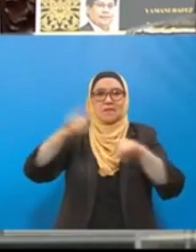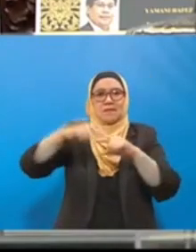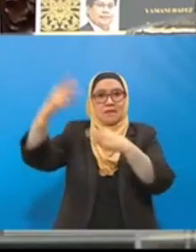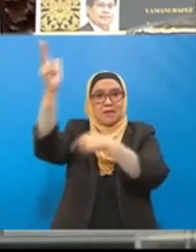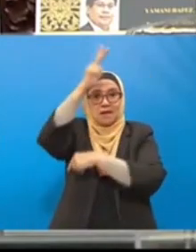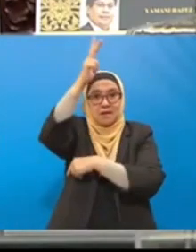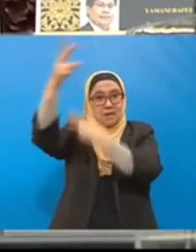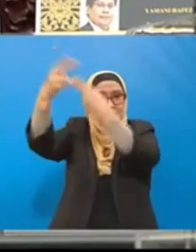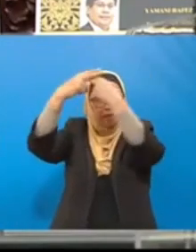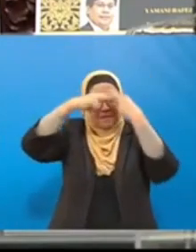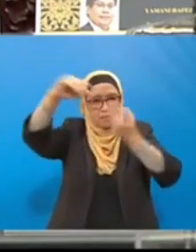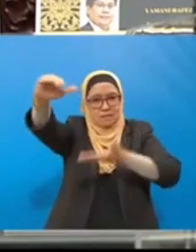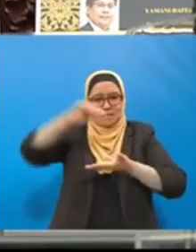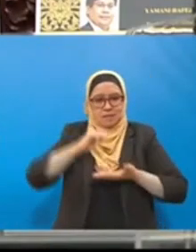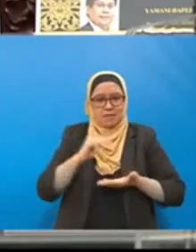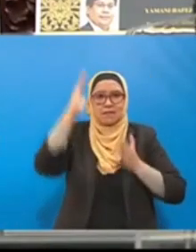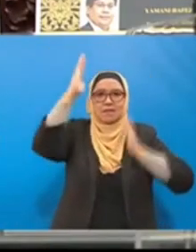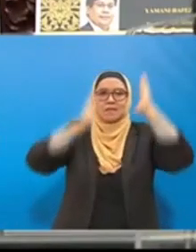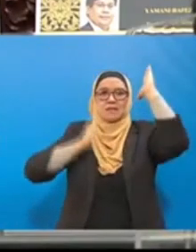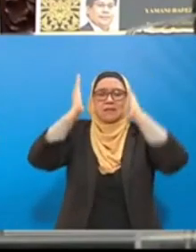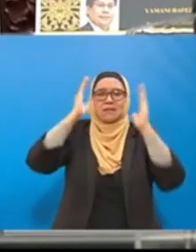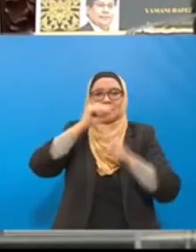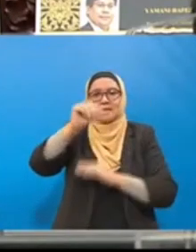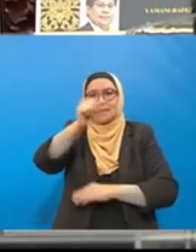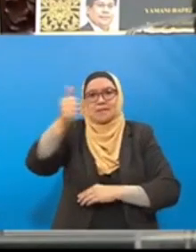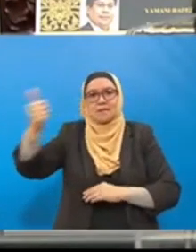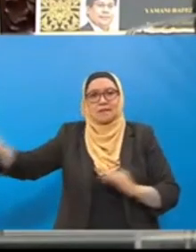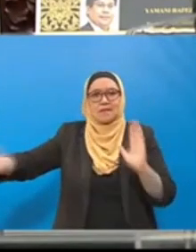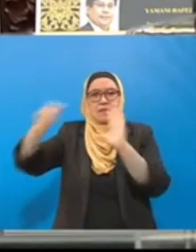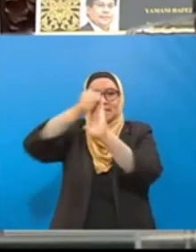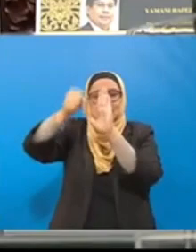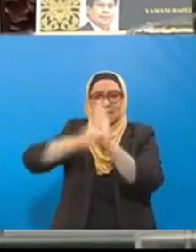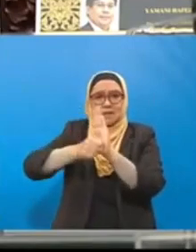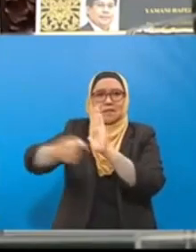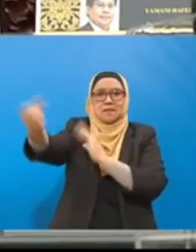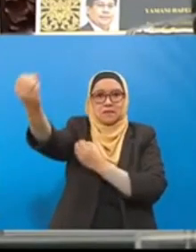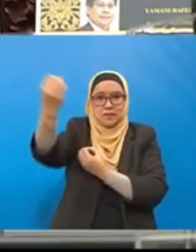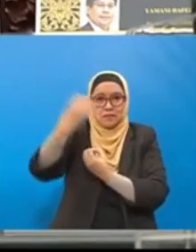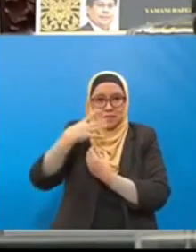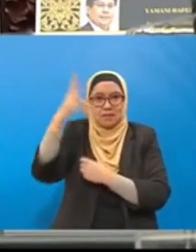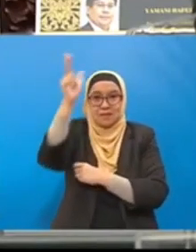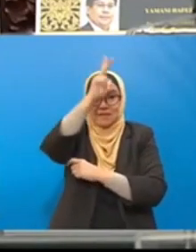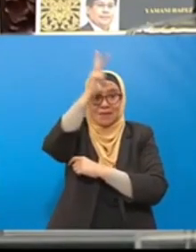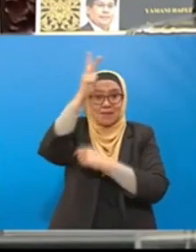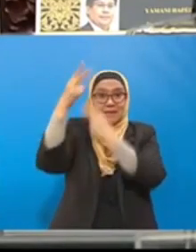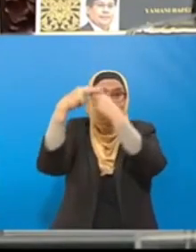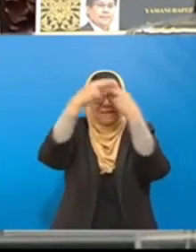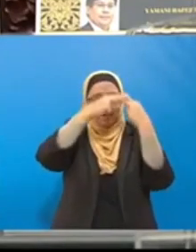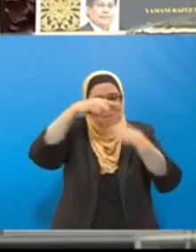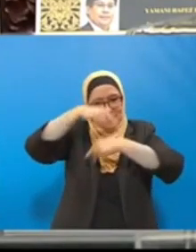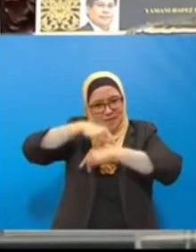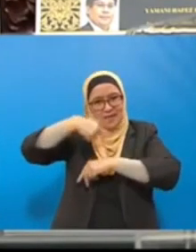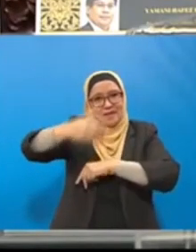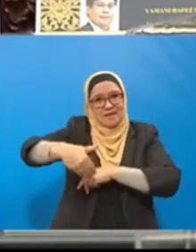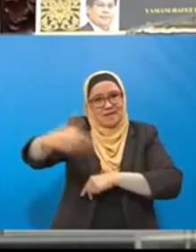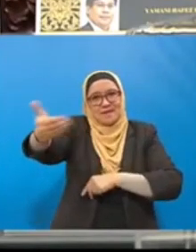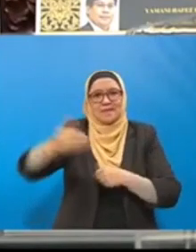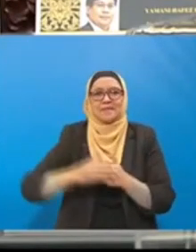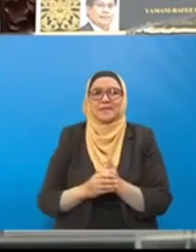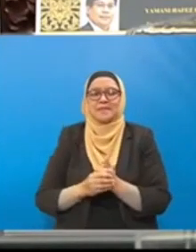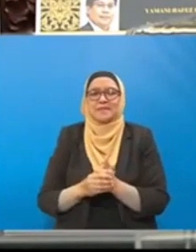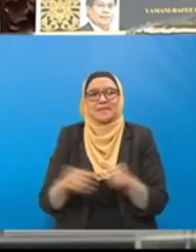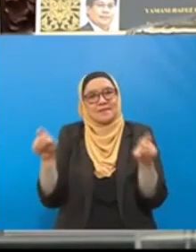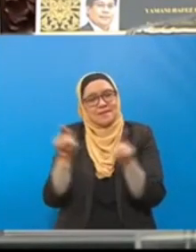kriteria pemilihan yang akan diumumkan oleh Kerajaan Saudi pada masa akan datang. Seperti yang telah dimaklumkan sebelum ini,